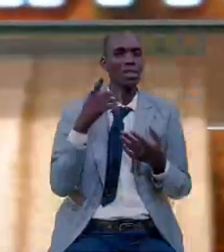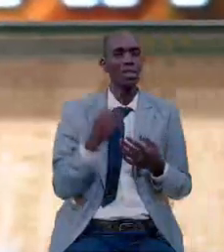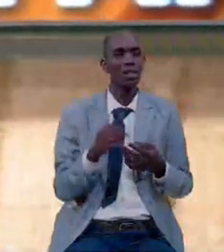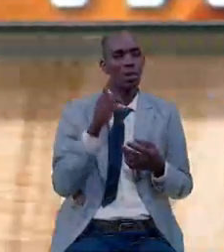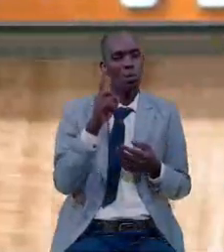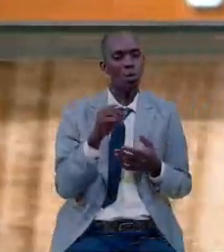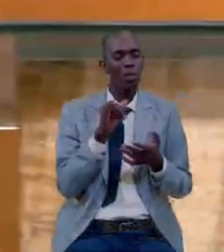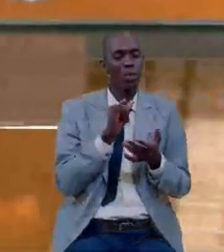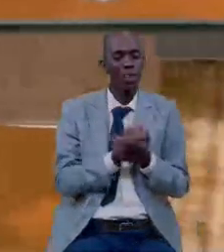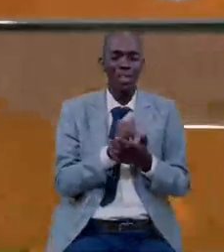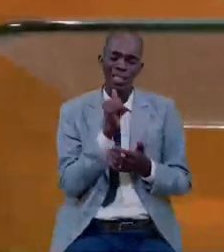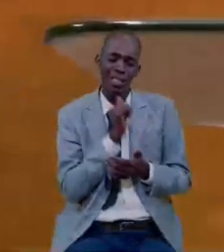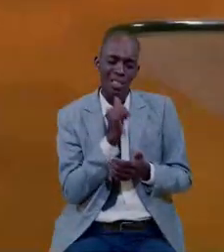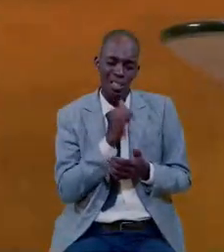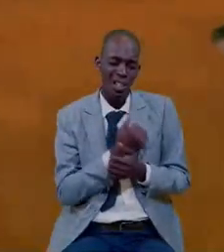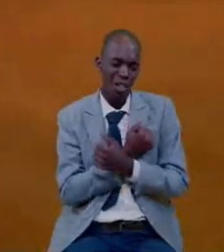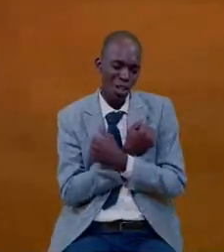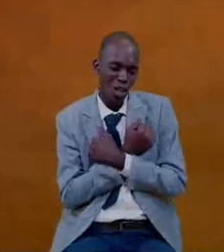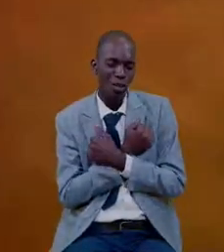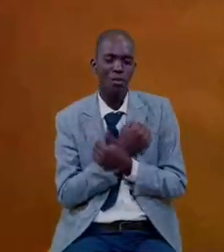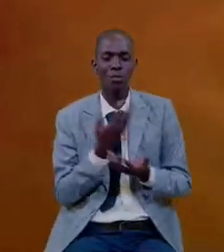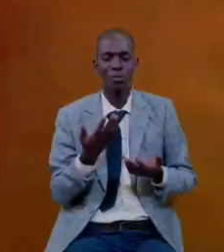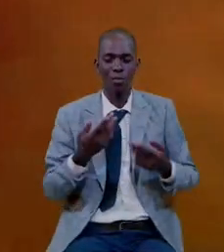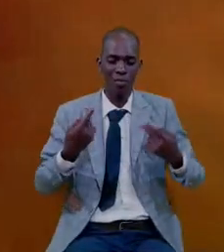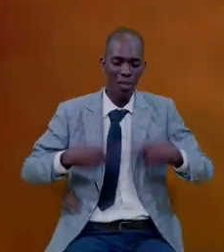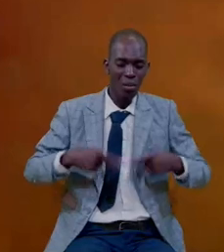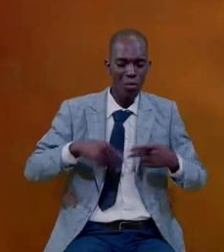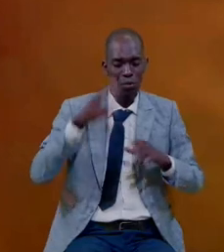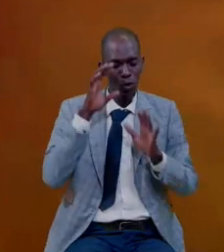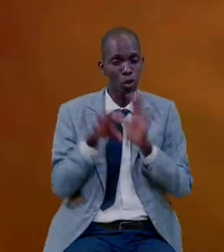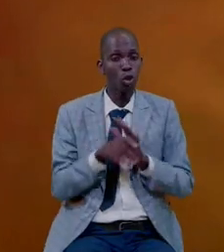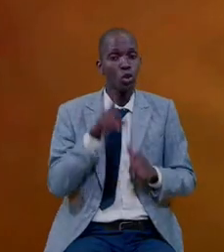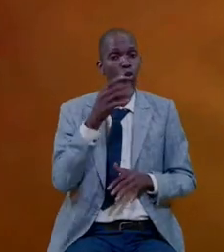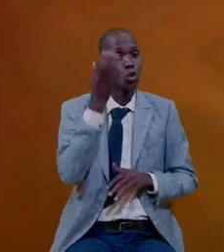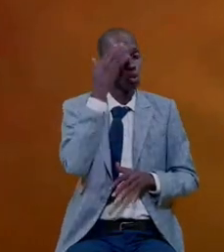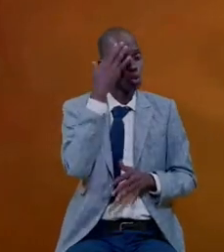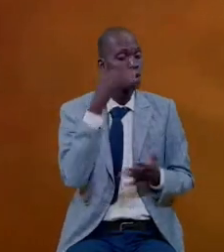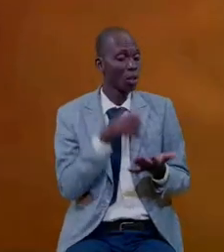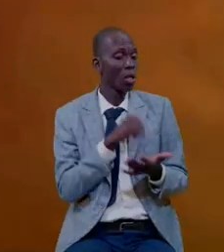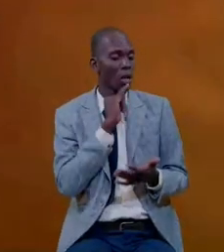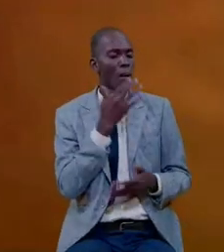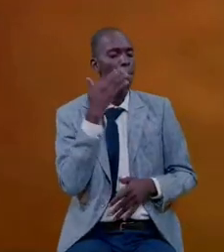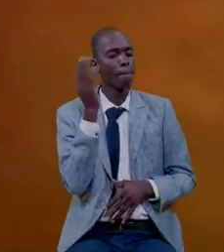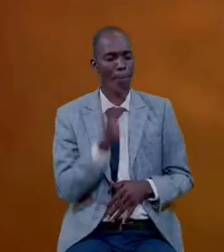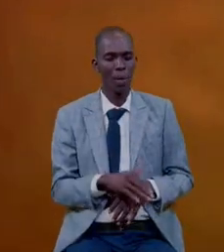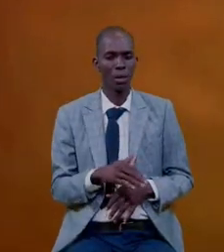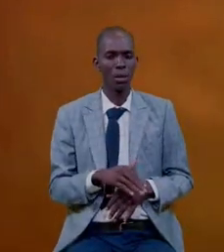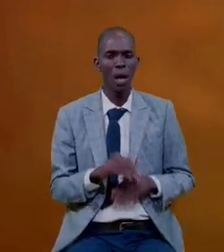secrètement aime la pornographie, tu sais que c'est mauvais. Comment je le sais que tu le